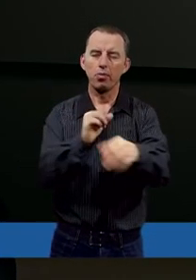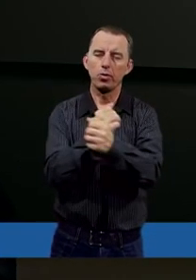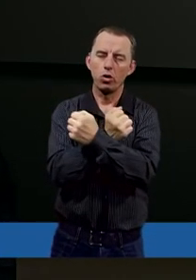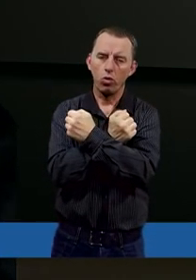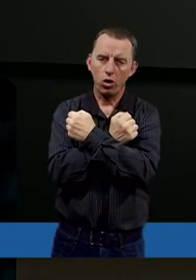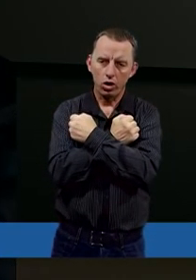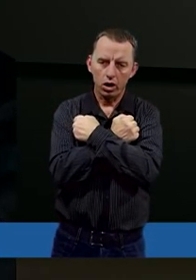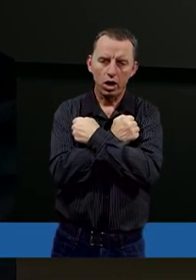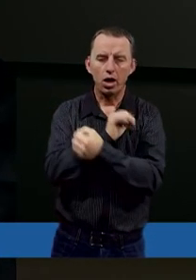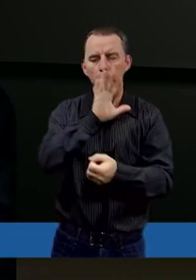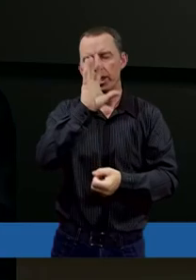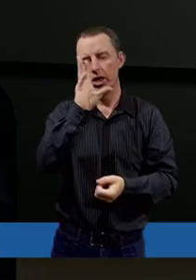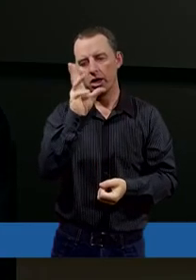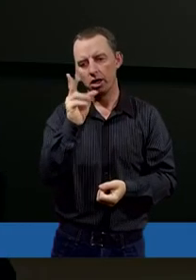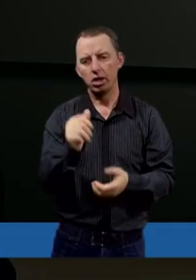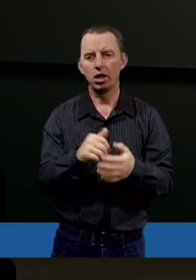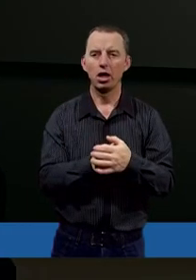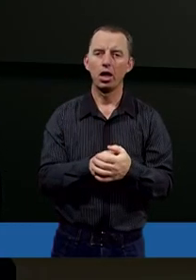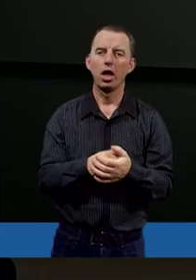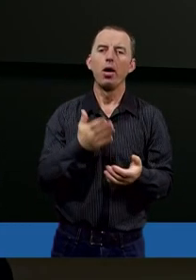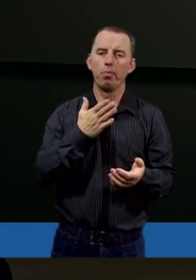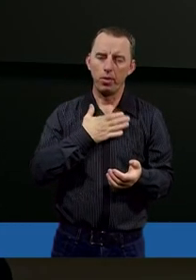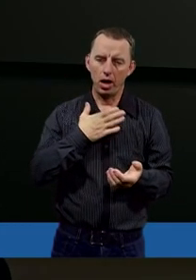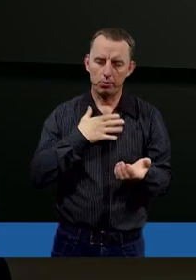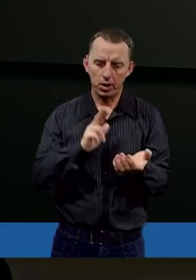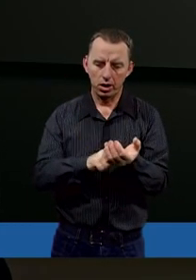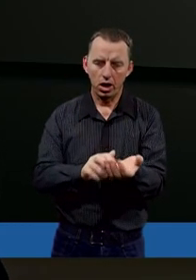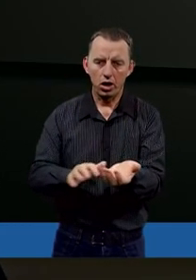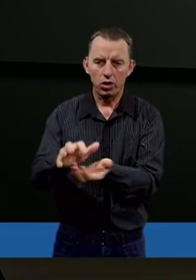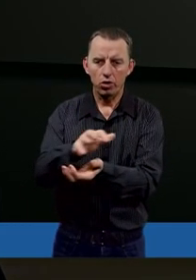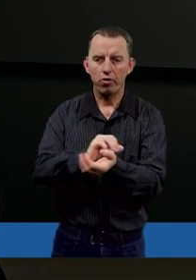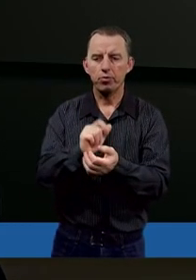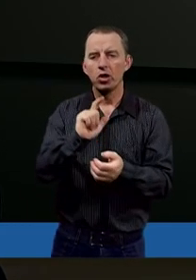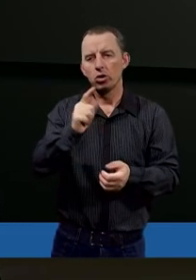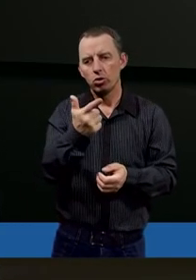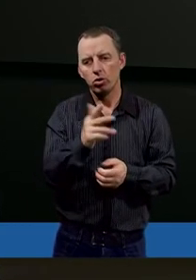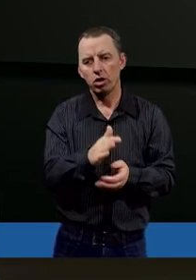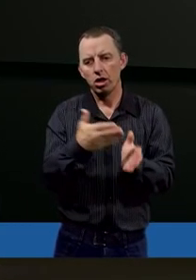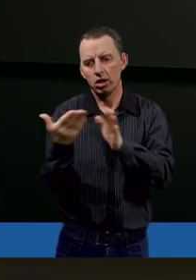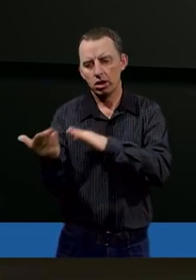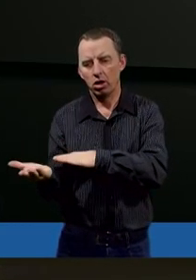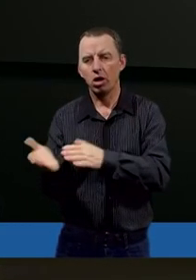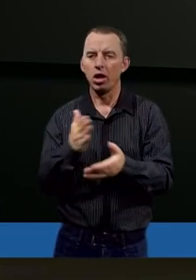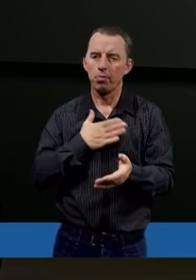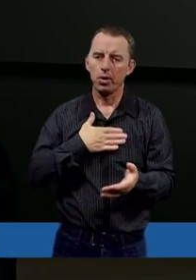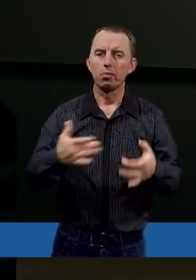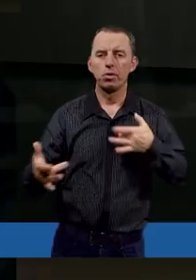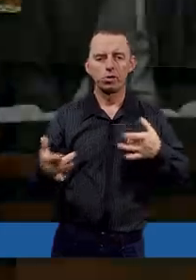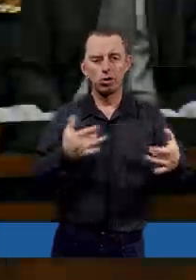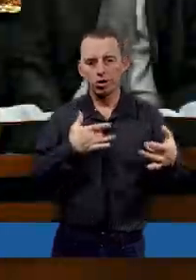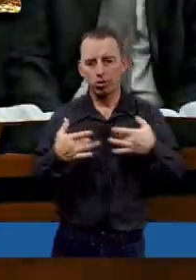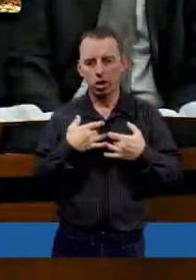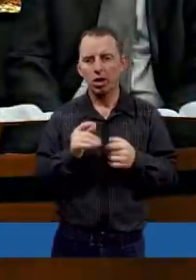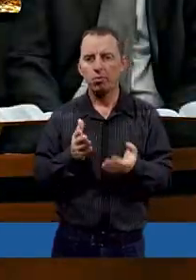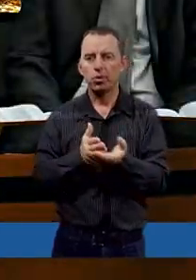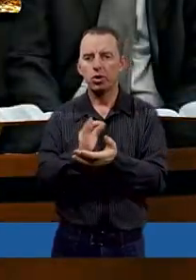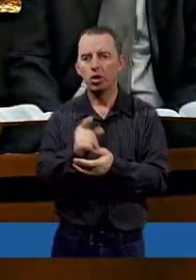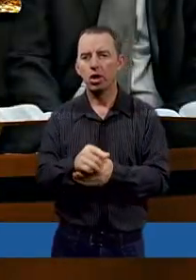miłości, piękna, które mamy na świecie, a z drugiej strony mamy cierpienie. A